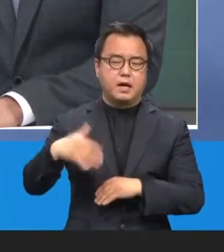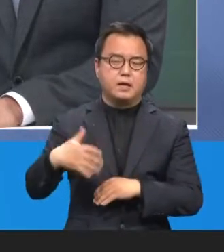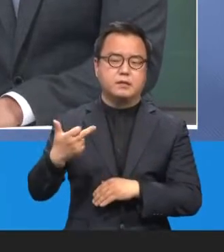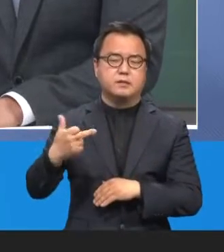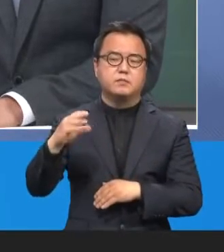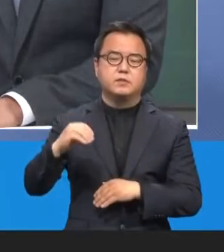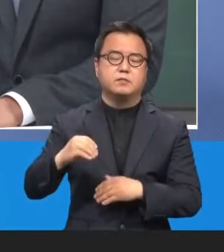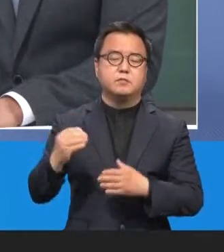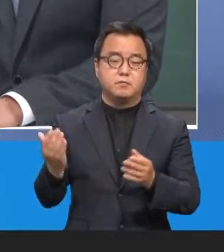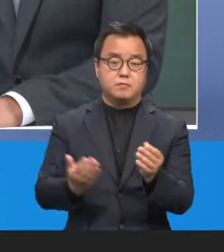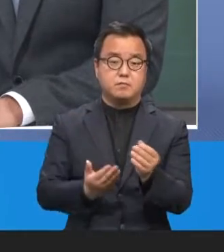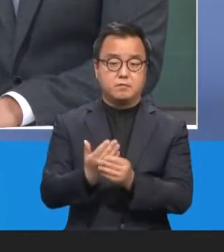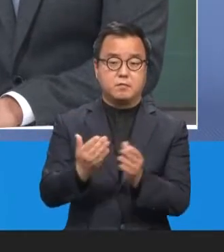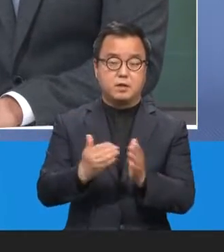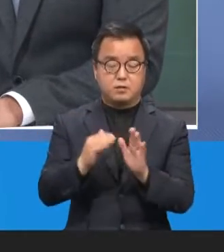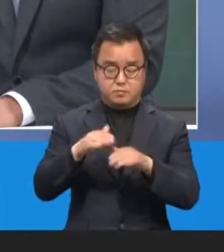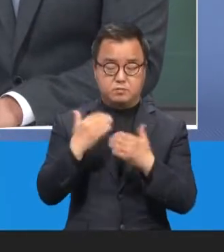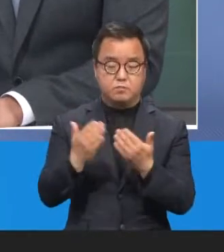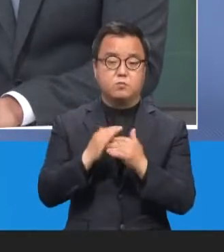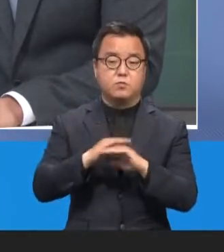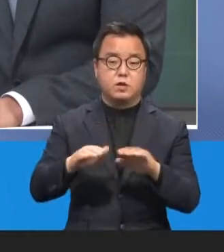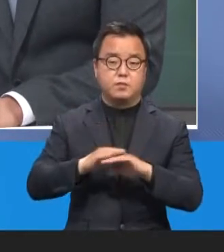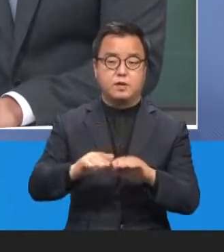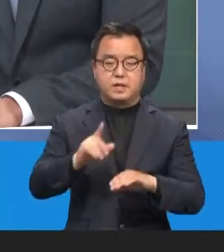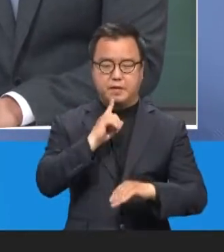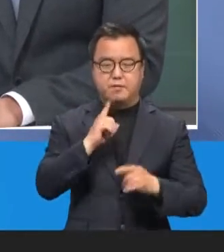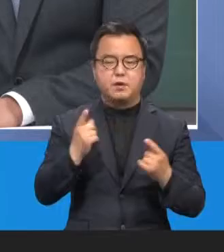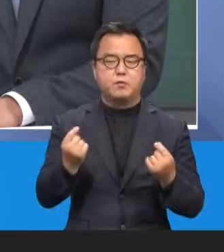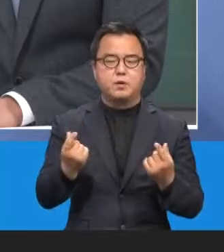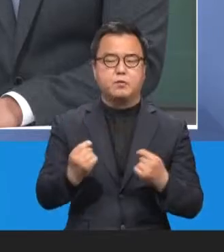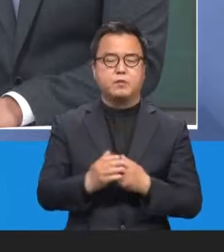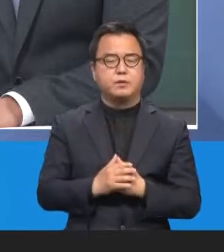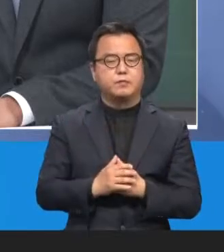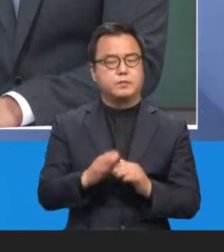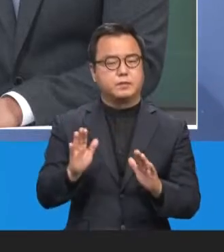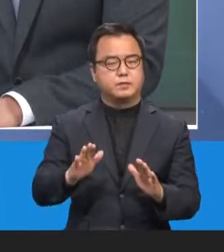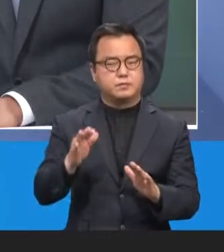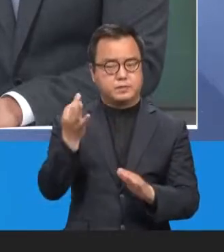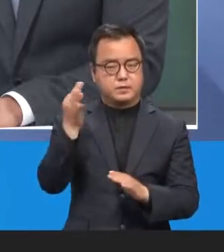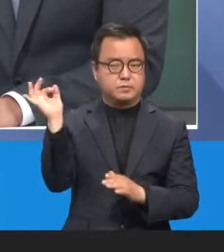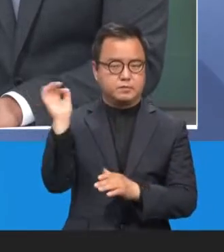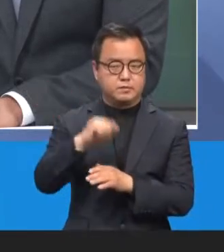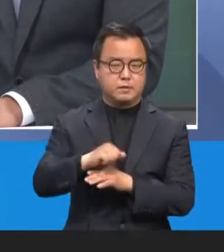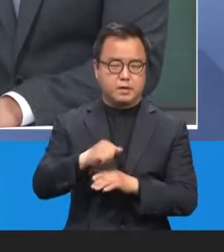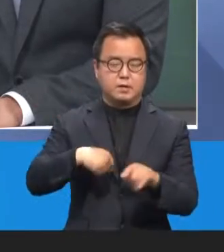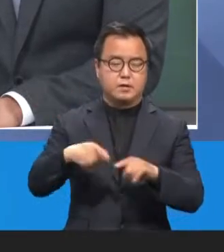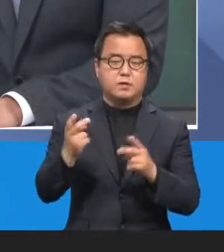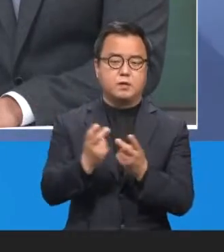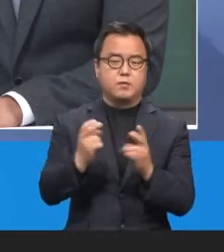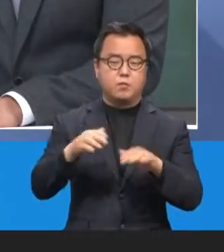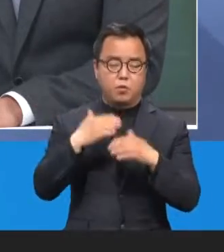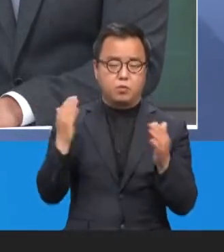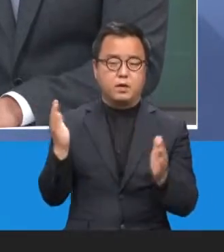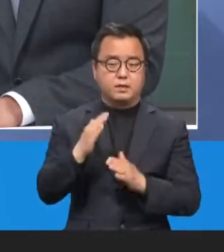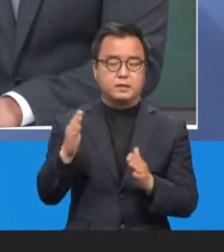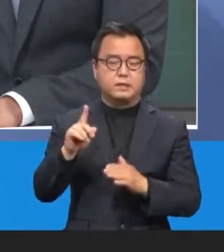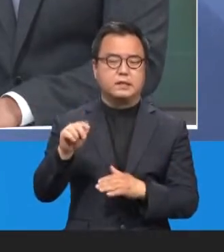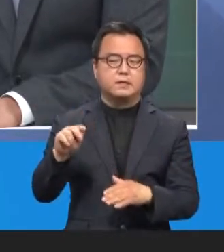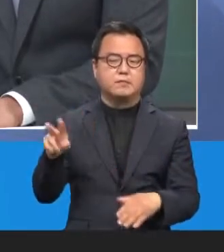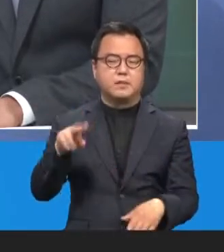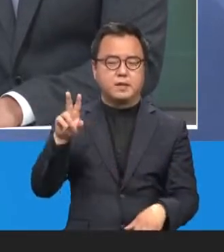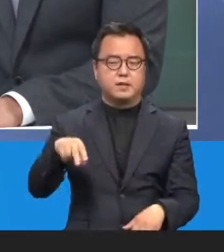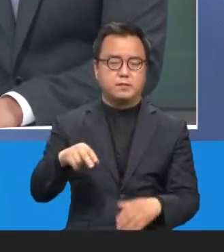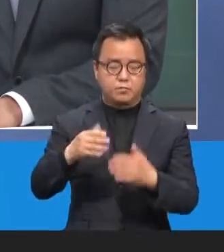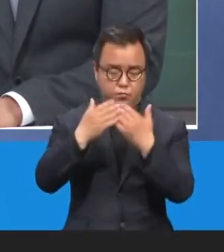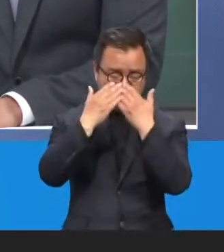모두 승이라는 방안을 검토하겠다고 밝힌 건데요 다만 현재까지 승이란 정책은 모든 대학생에게 1만달러를 탕감해 주겠다는